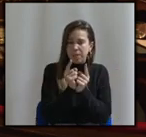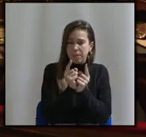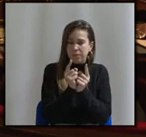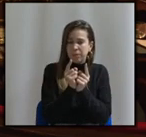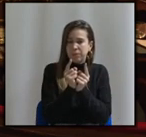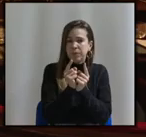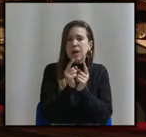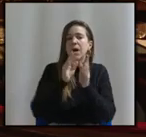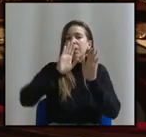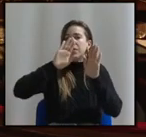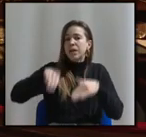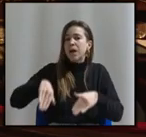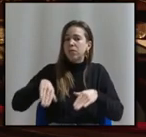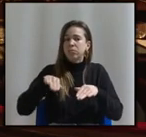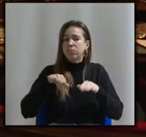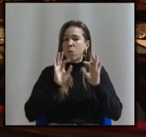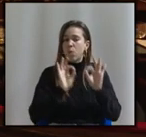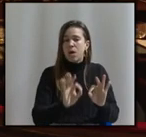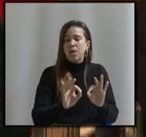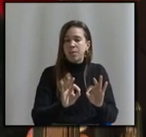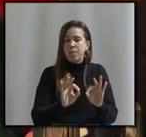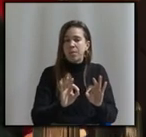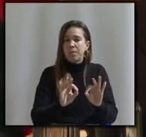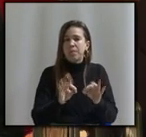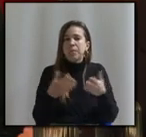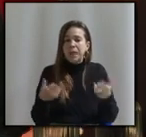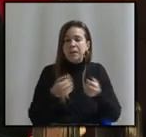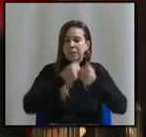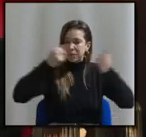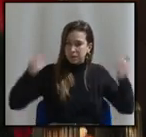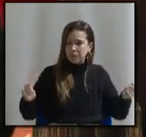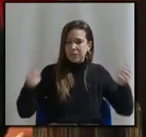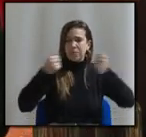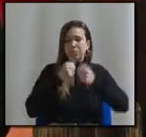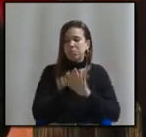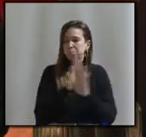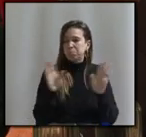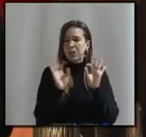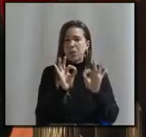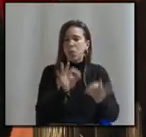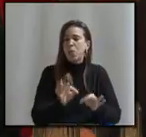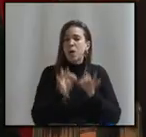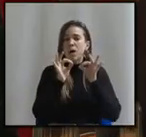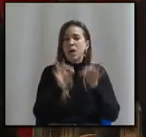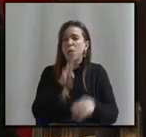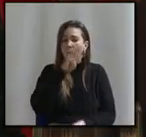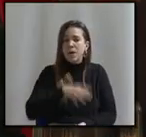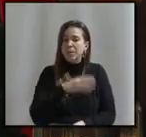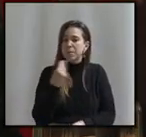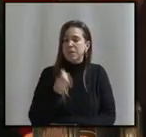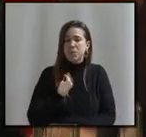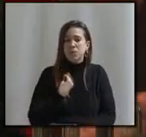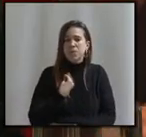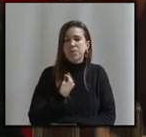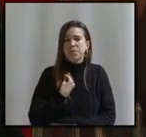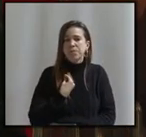Comerç vam decidir de no tocar l'horari. Per tant, ni ampliar ni restringir l'horari, tothom pot estar ben tranquil que serà el mateix. No